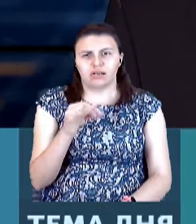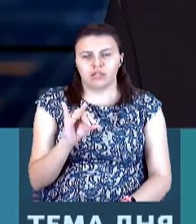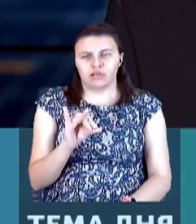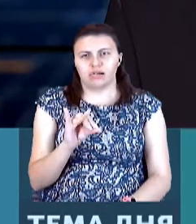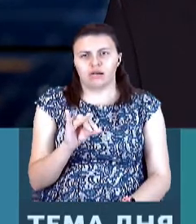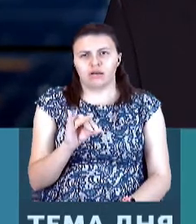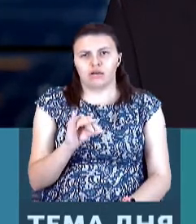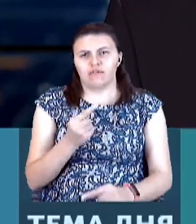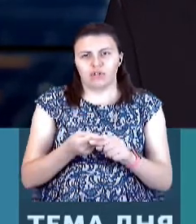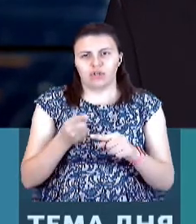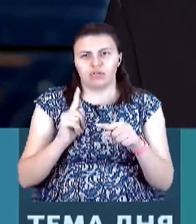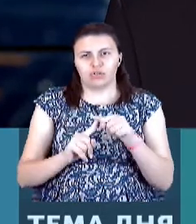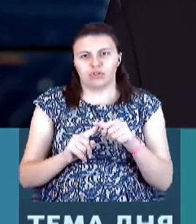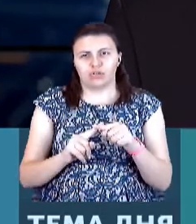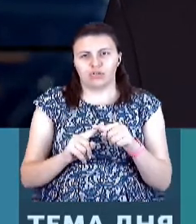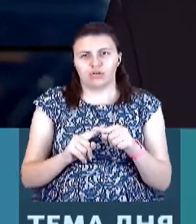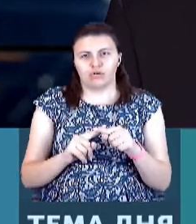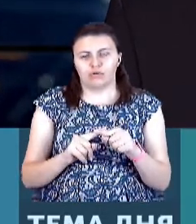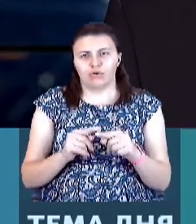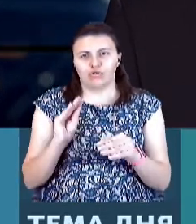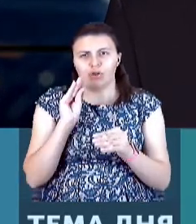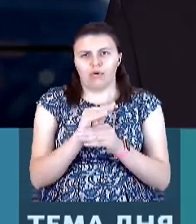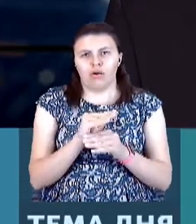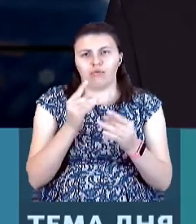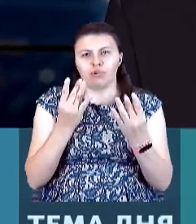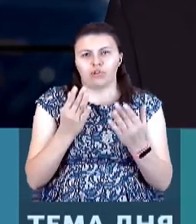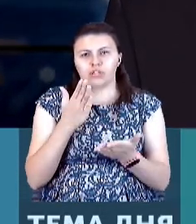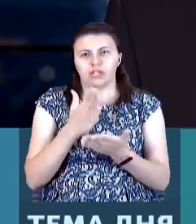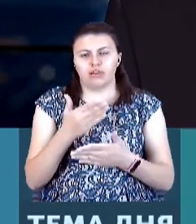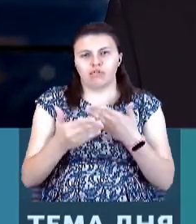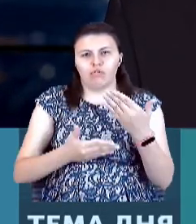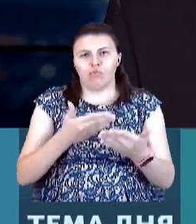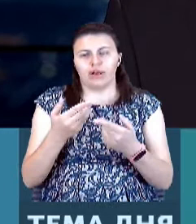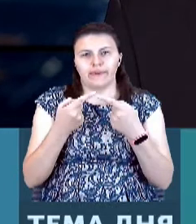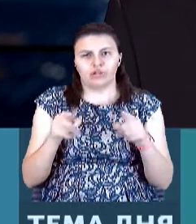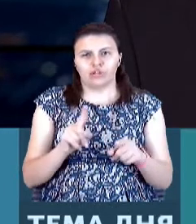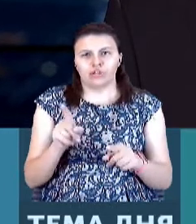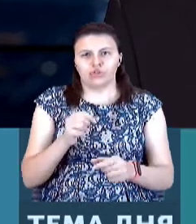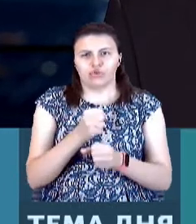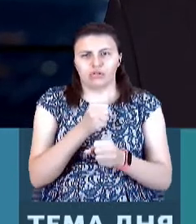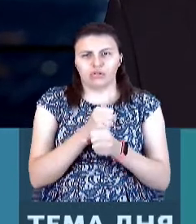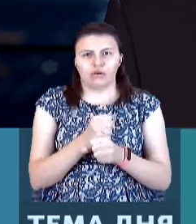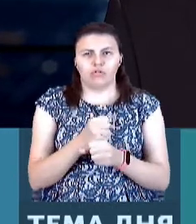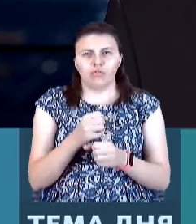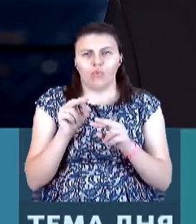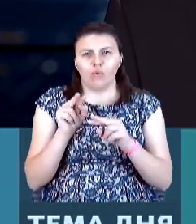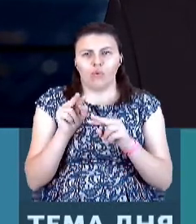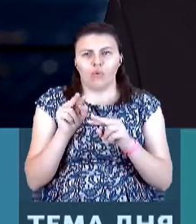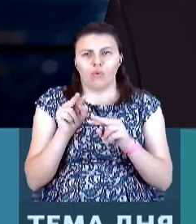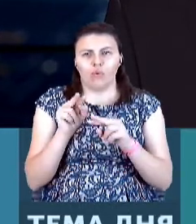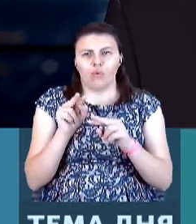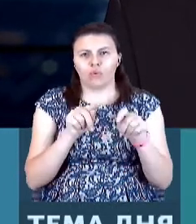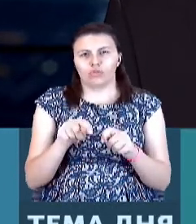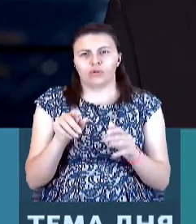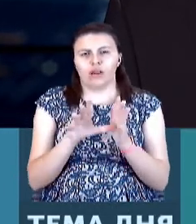саме від цього елемента. Просто є інші кроки, які здійснюються стосовно там контролю, стосовно